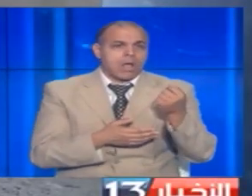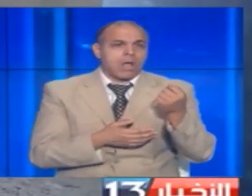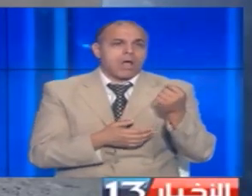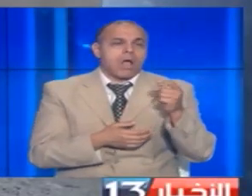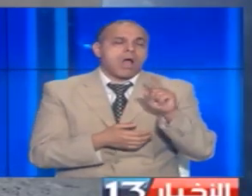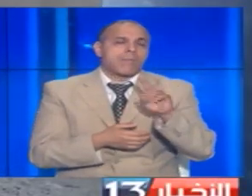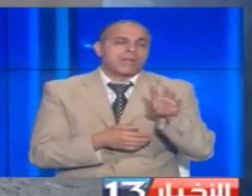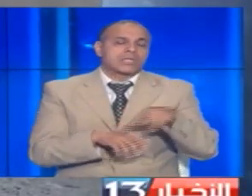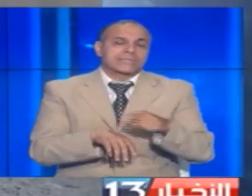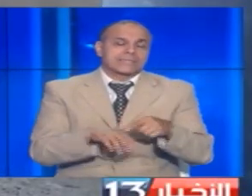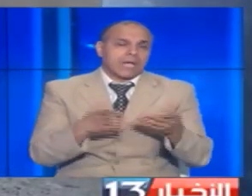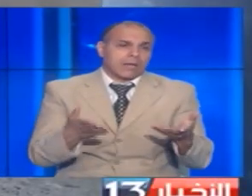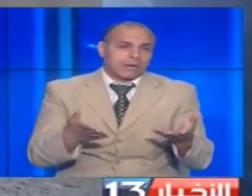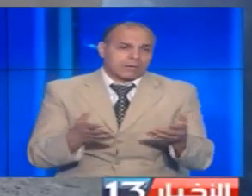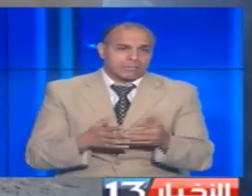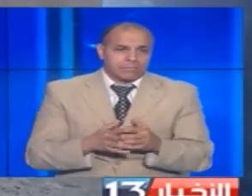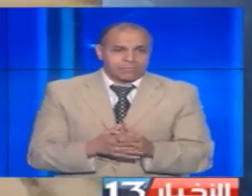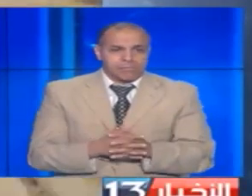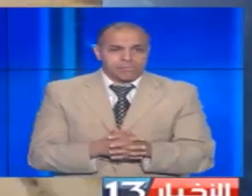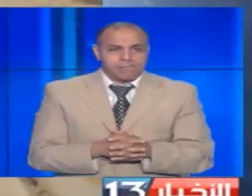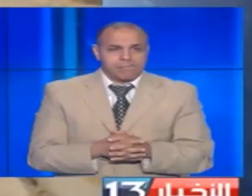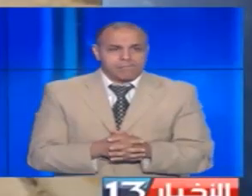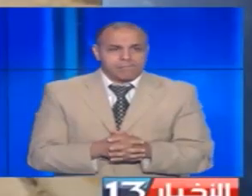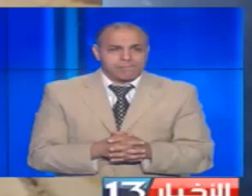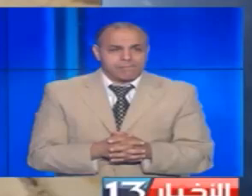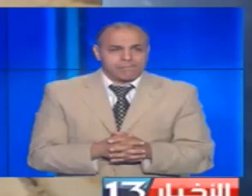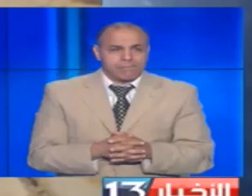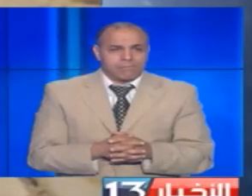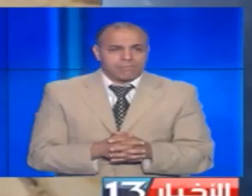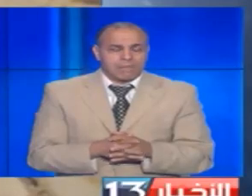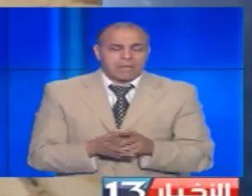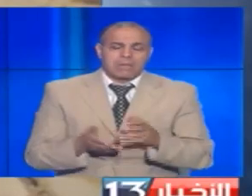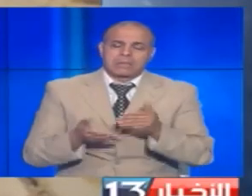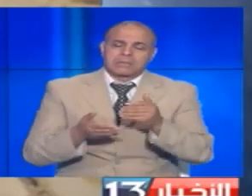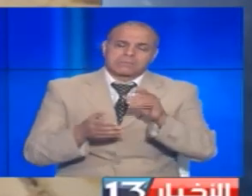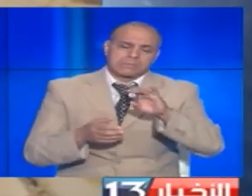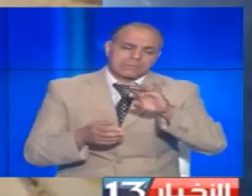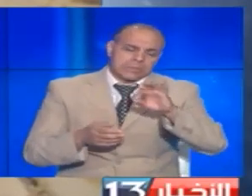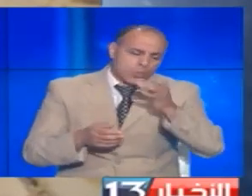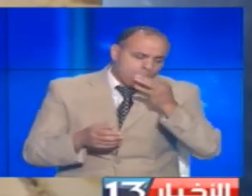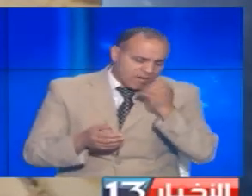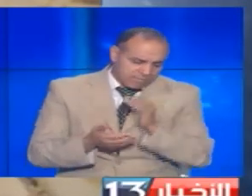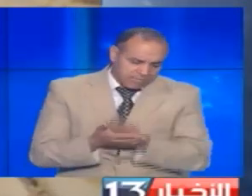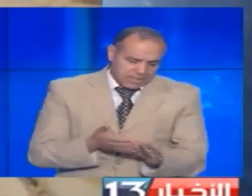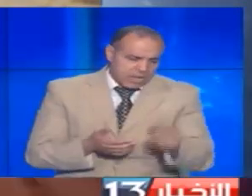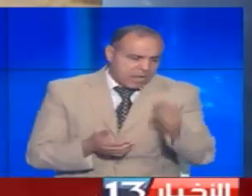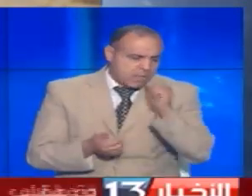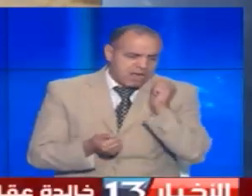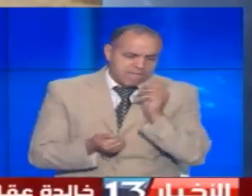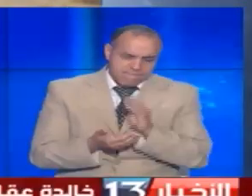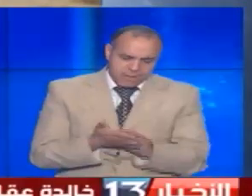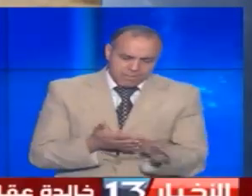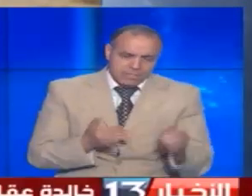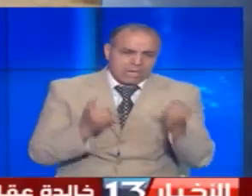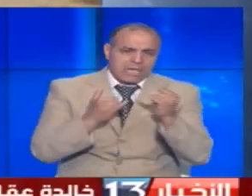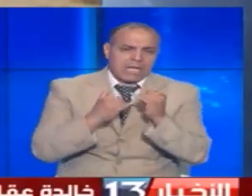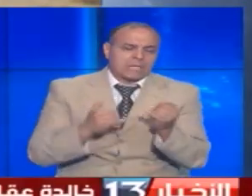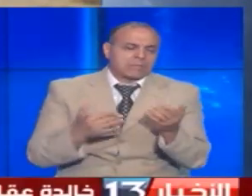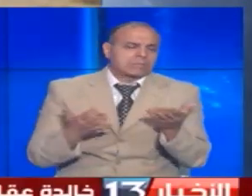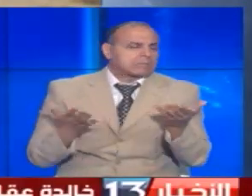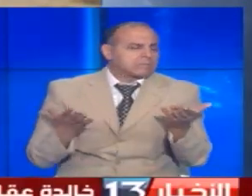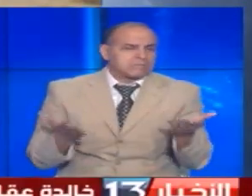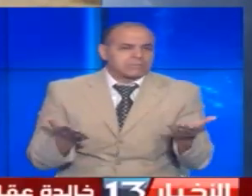ساعه المرافقات يعني اذا معاقين الخيم جاي في منها